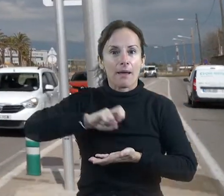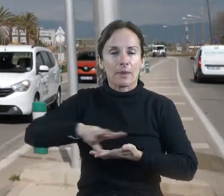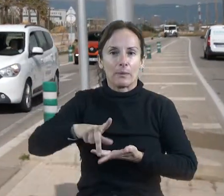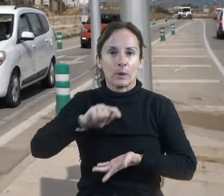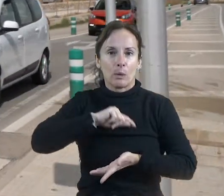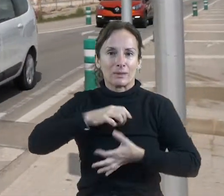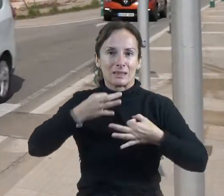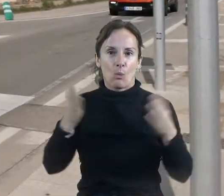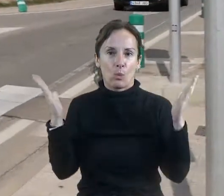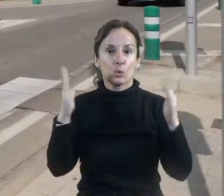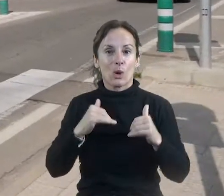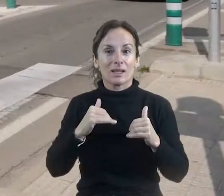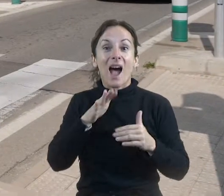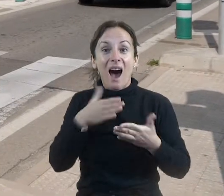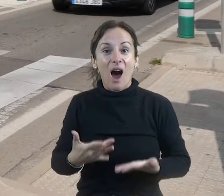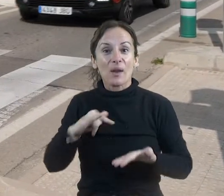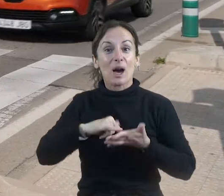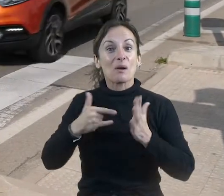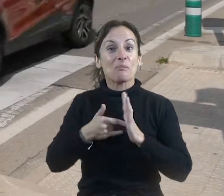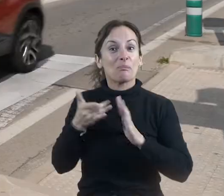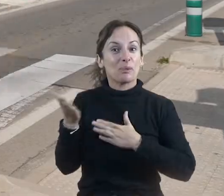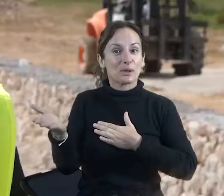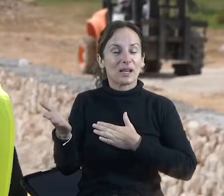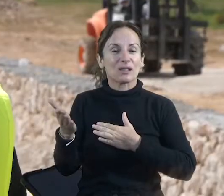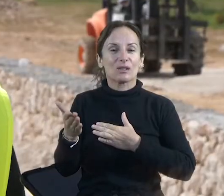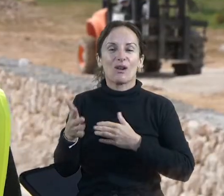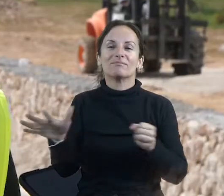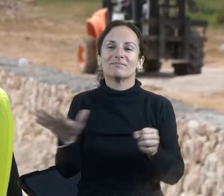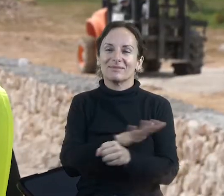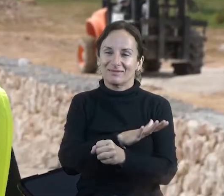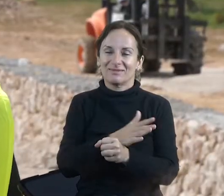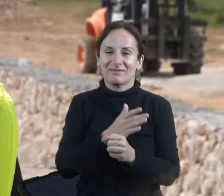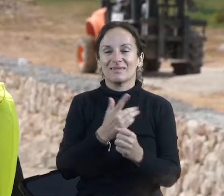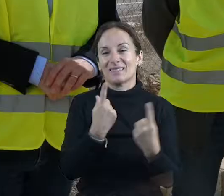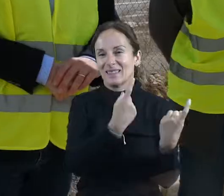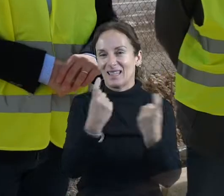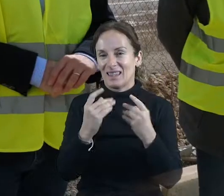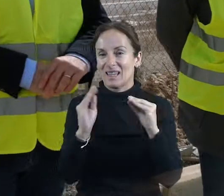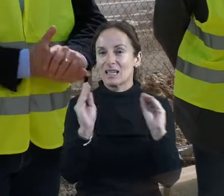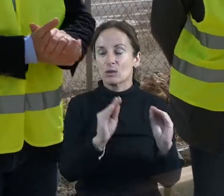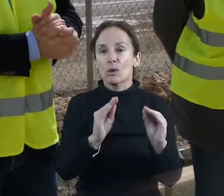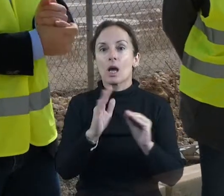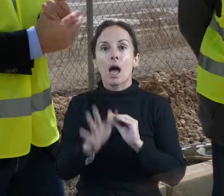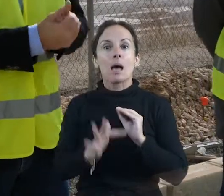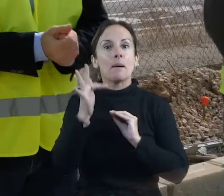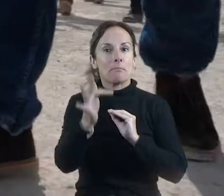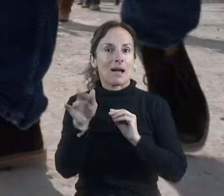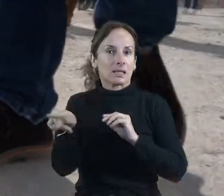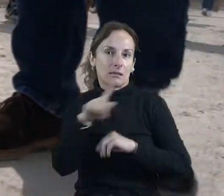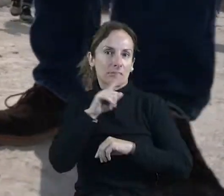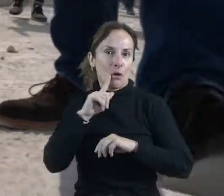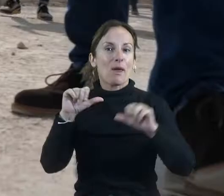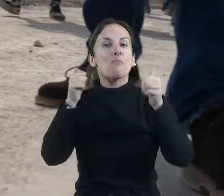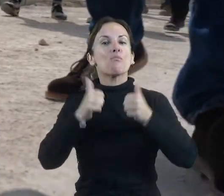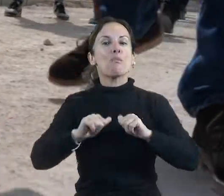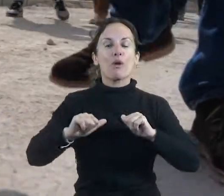la carretera i, per tant, avui, amb aquest projecte donant solució a aquesta necessitat i reivindicació. I, a més a més, crec que també favorim tot